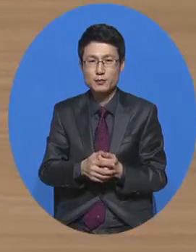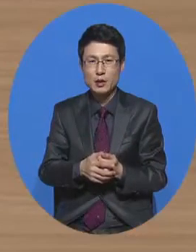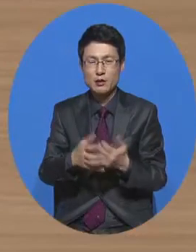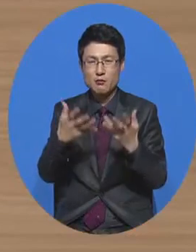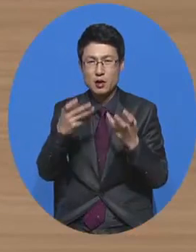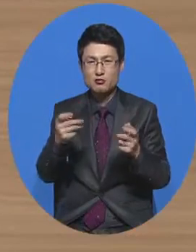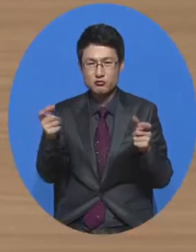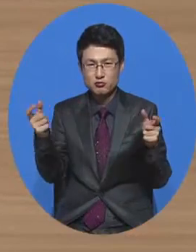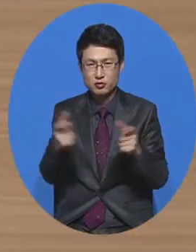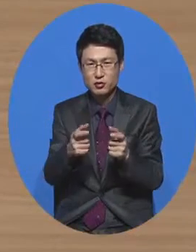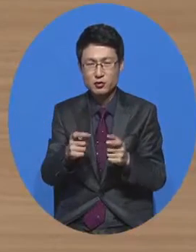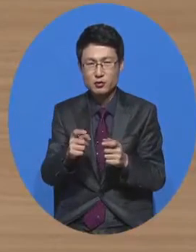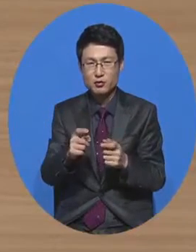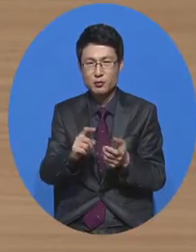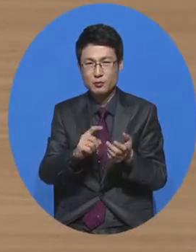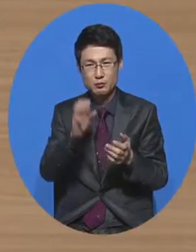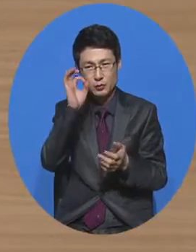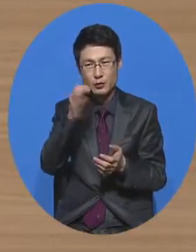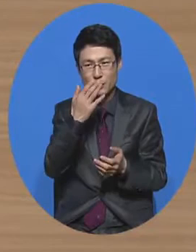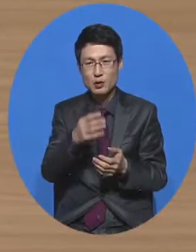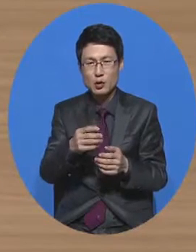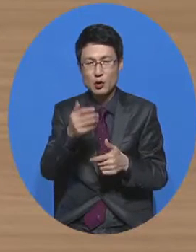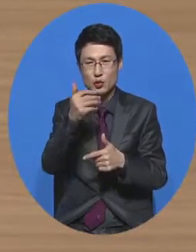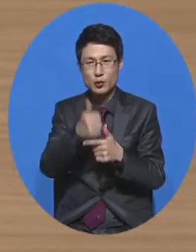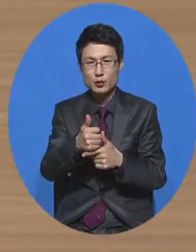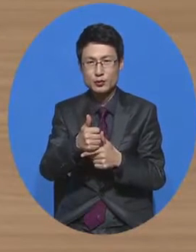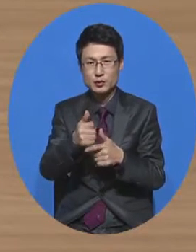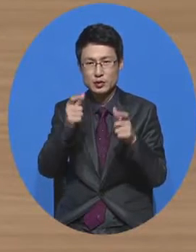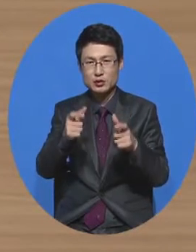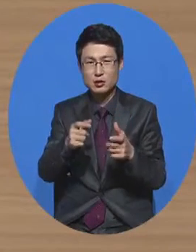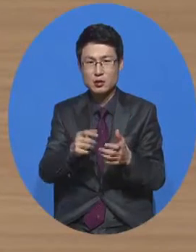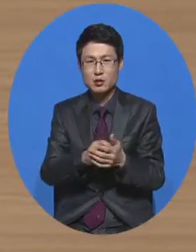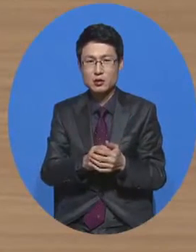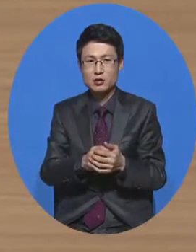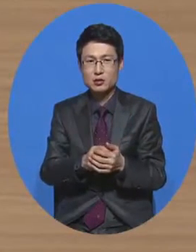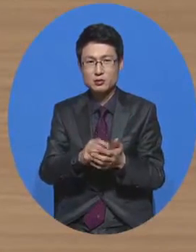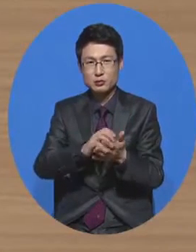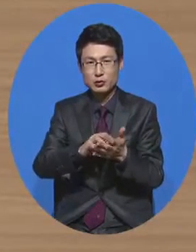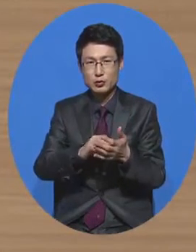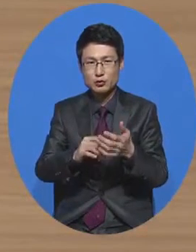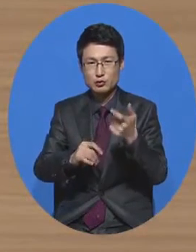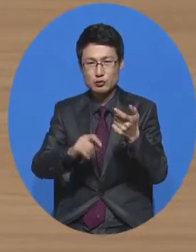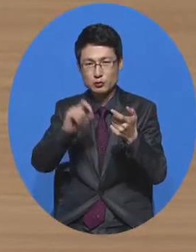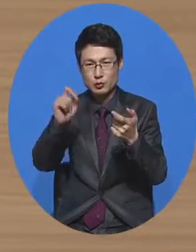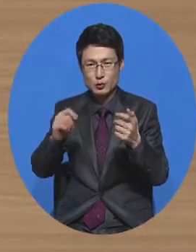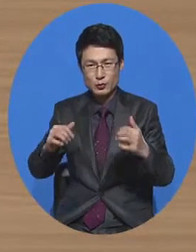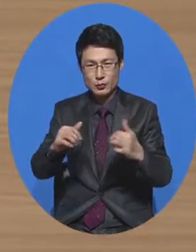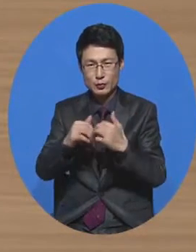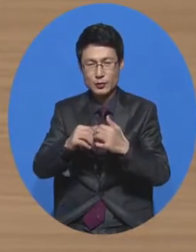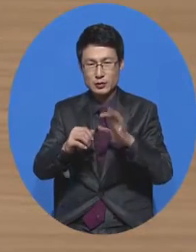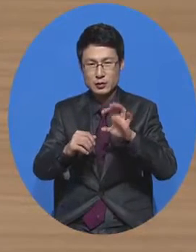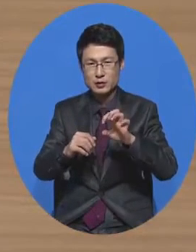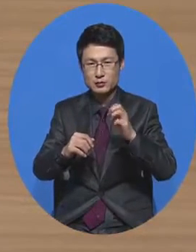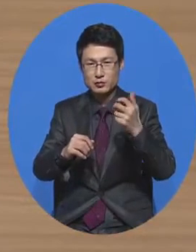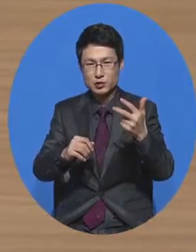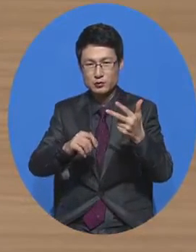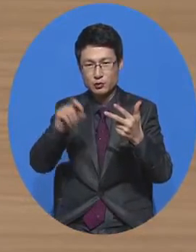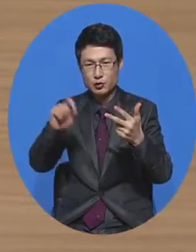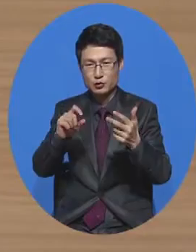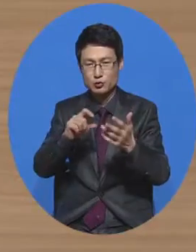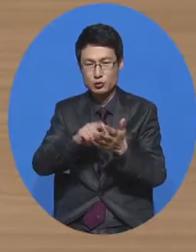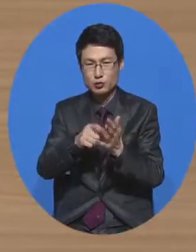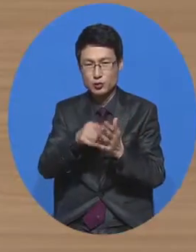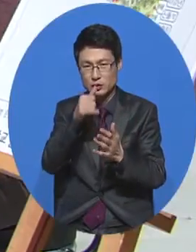축소되어 있다 이렇게 볼 수 있는데 호남 지역이 숫자로 는 의 병의 숫자로는 60% 교전으로 따지면 47% 인데